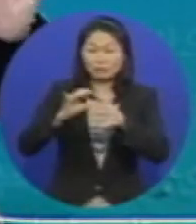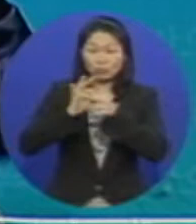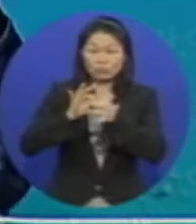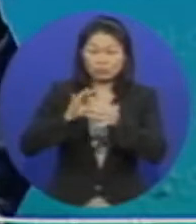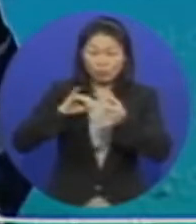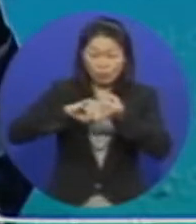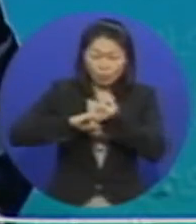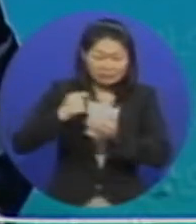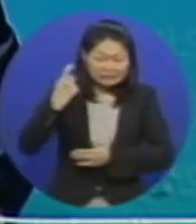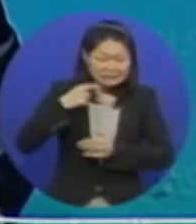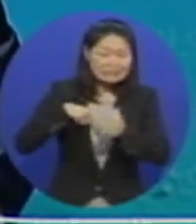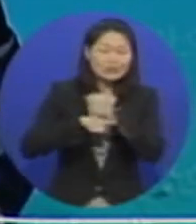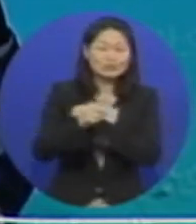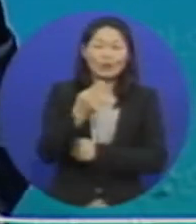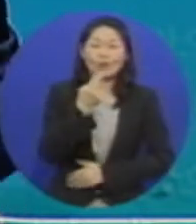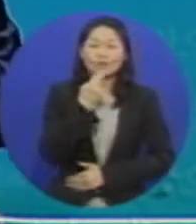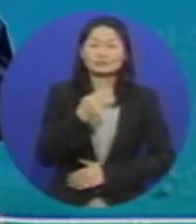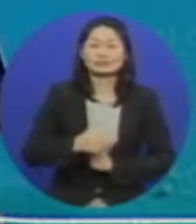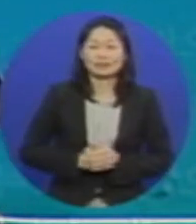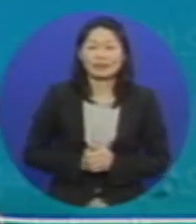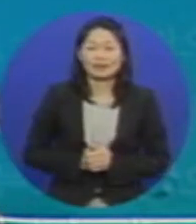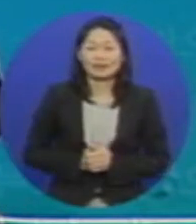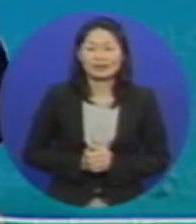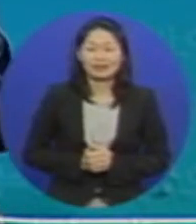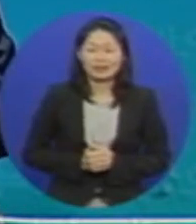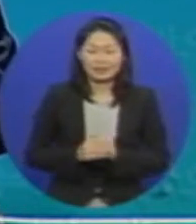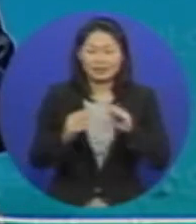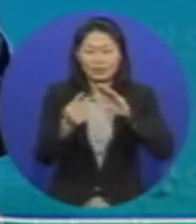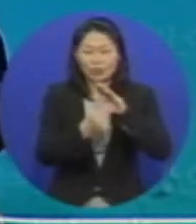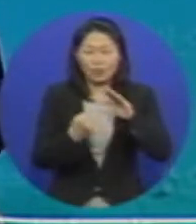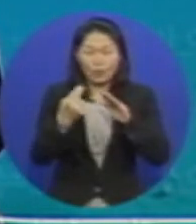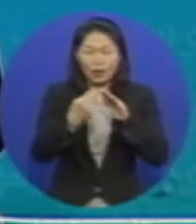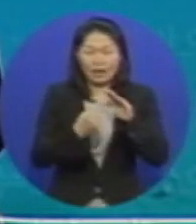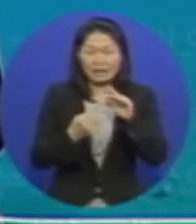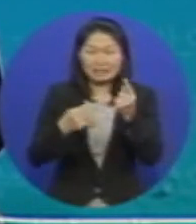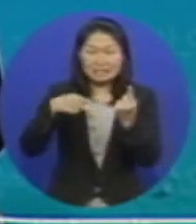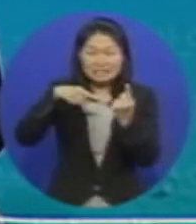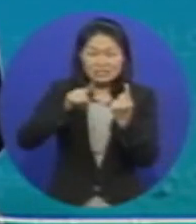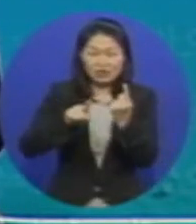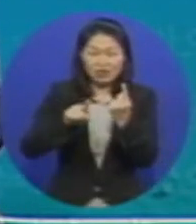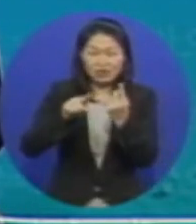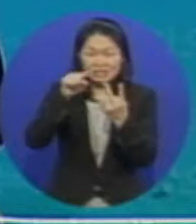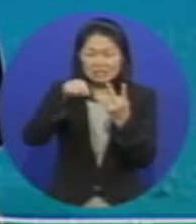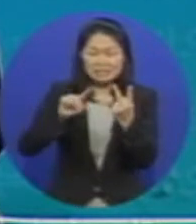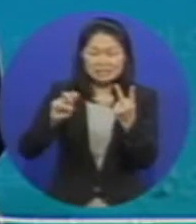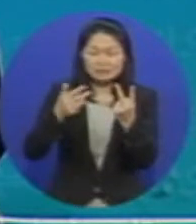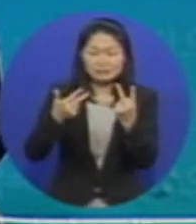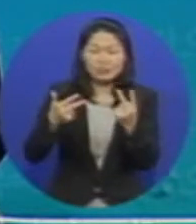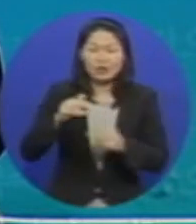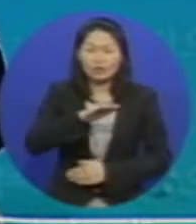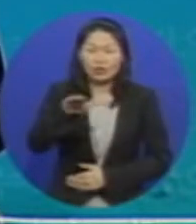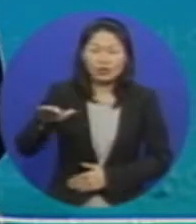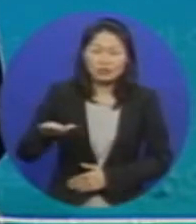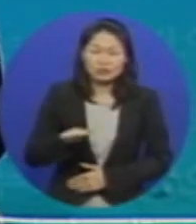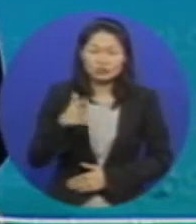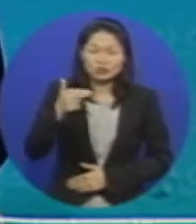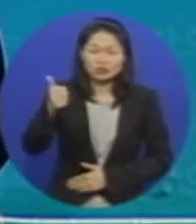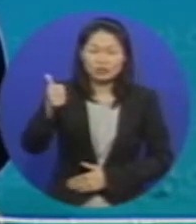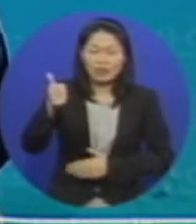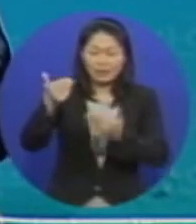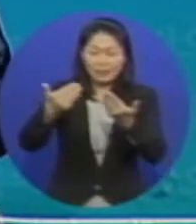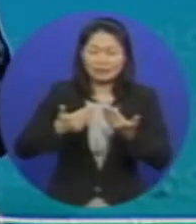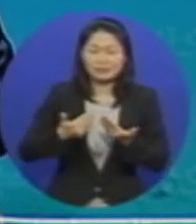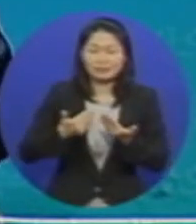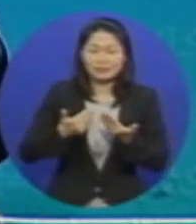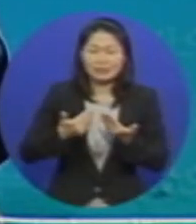꼭 들을 이유도 없어요 요한일서 2장 27절 을 보시면 너희는 주께 받은